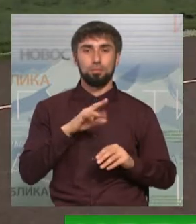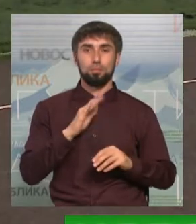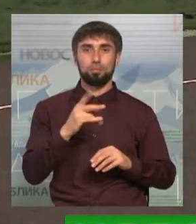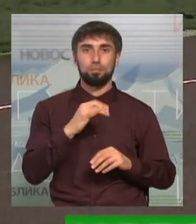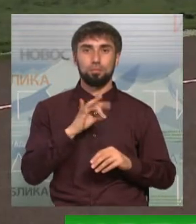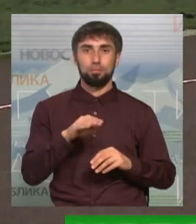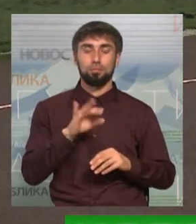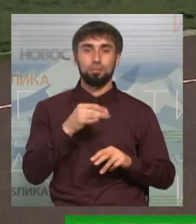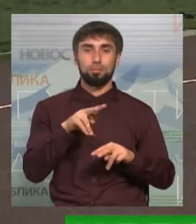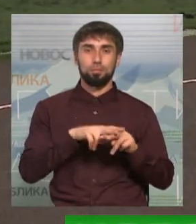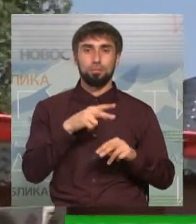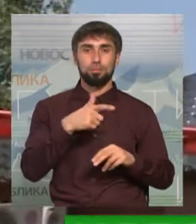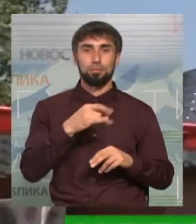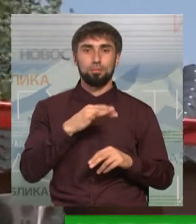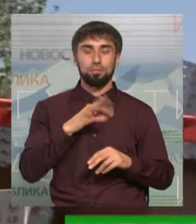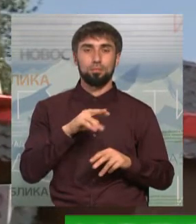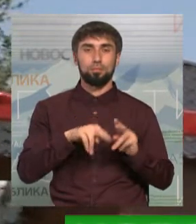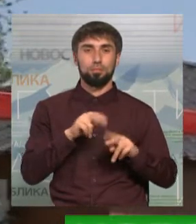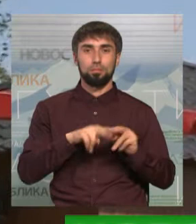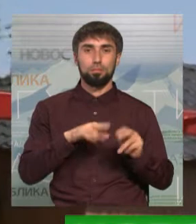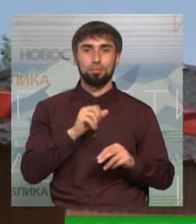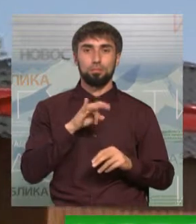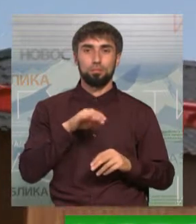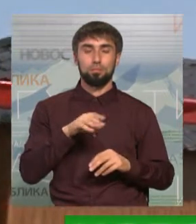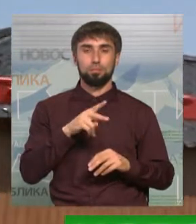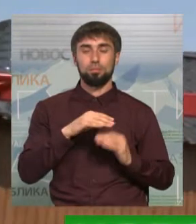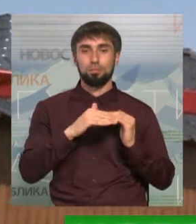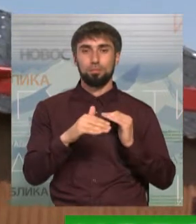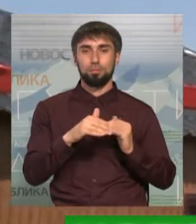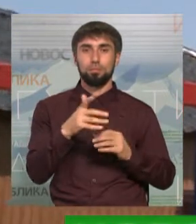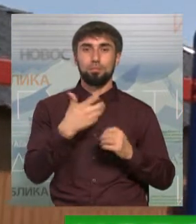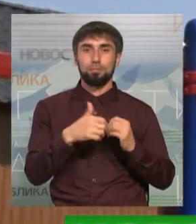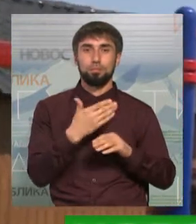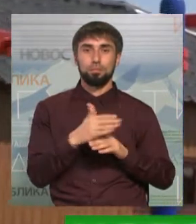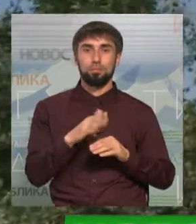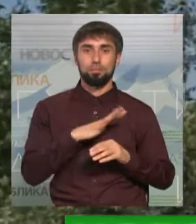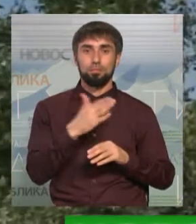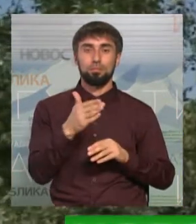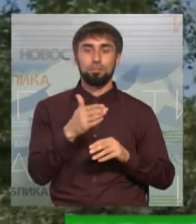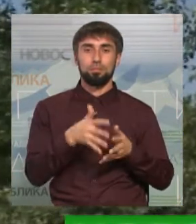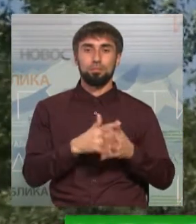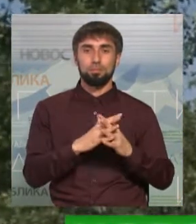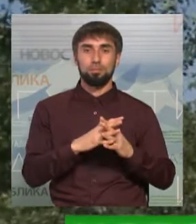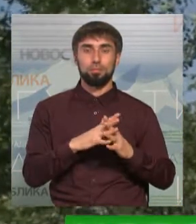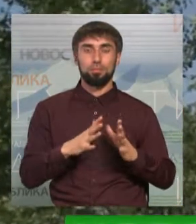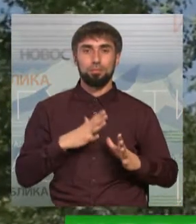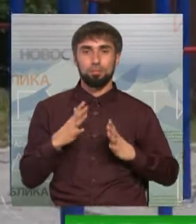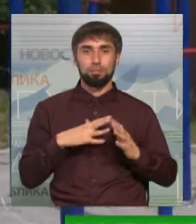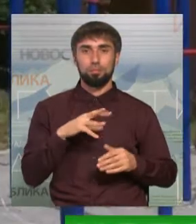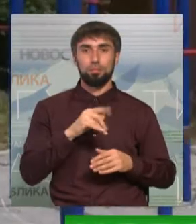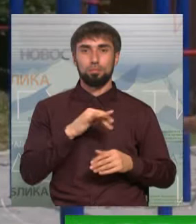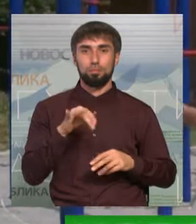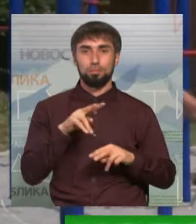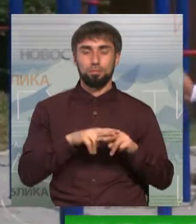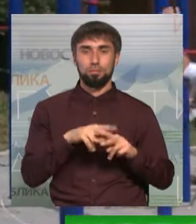Насыркорте. Там же и в Гамурзиево построены воркаут-площадки. Выделены средства на реконструкцию республиканского тренировочного центра в Мужичи